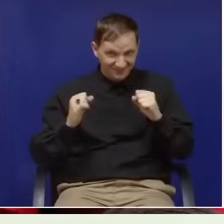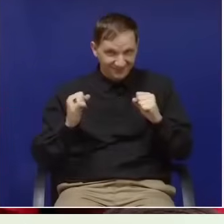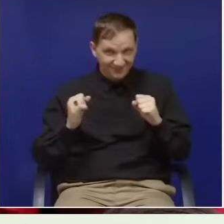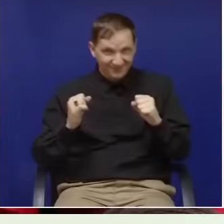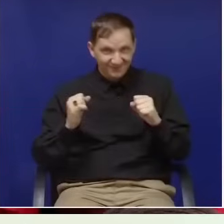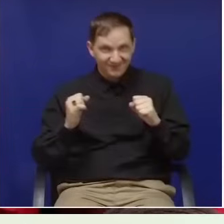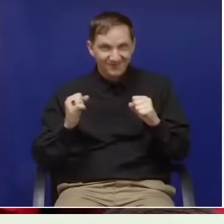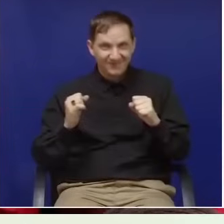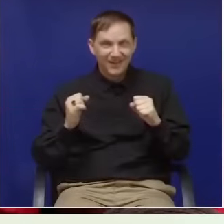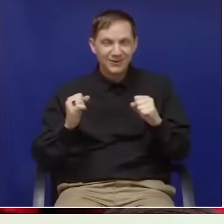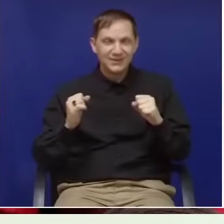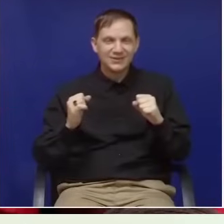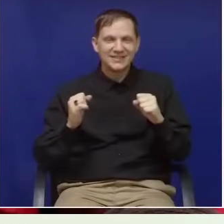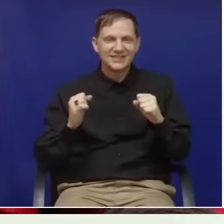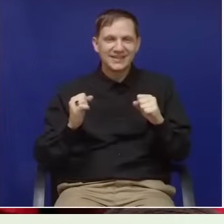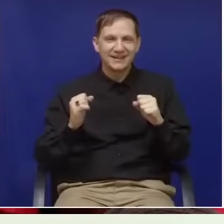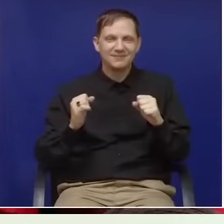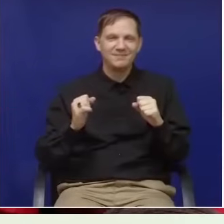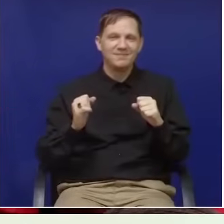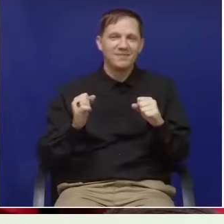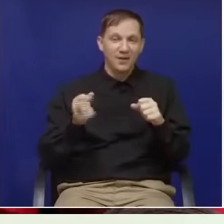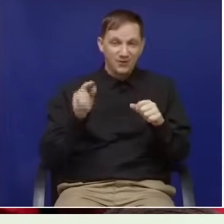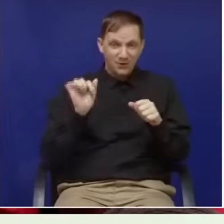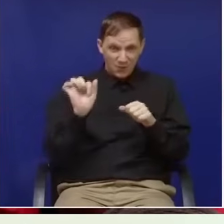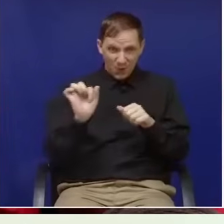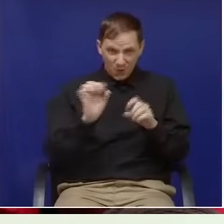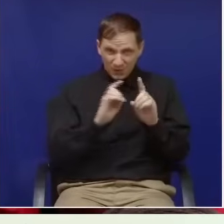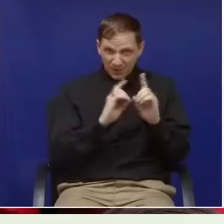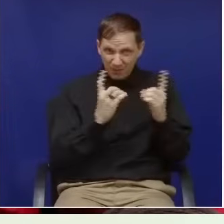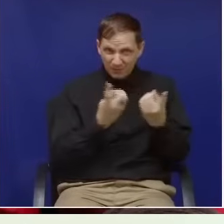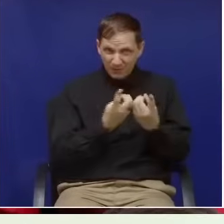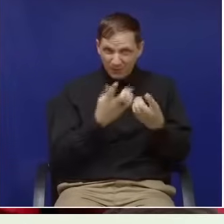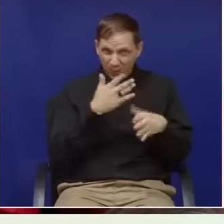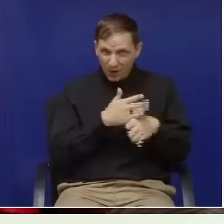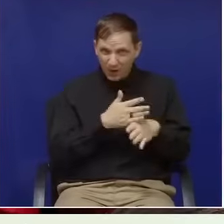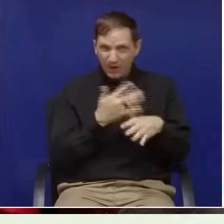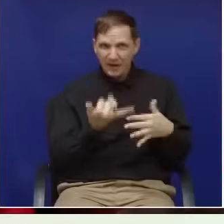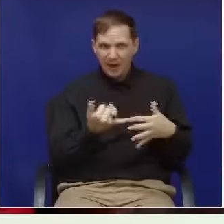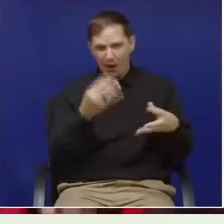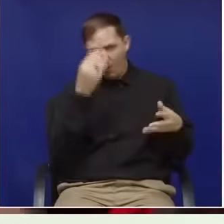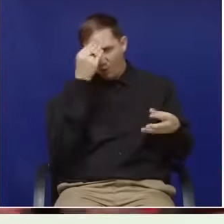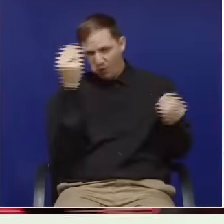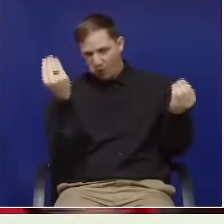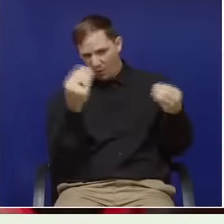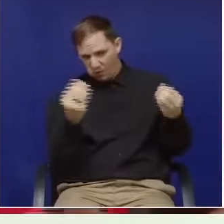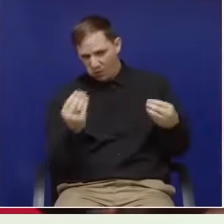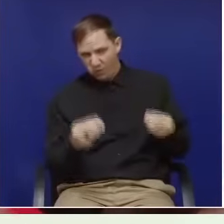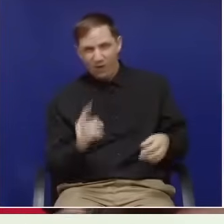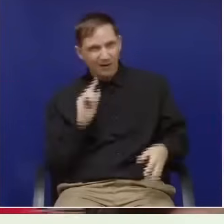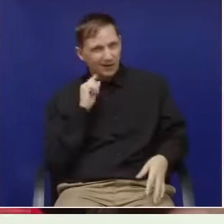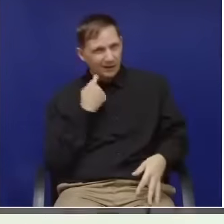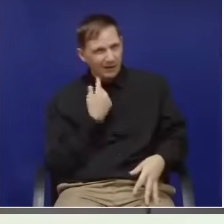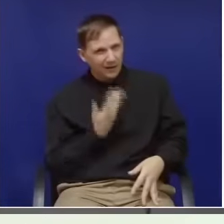online uyasebenza kulahlekisa lendlu kunye noluntu? Inkosi. Honorable Minister.